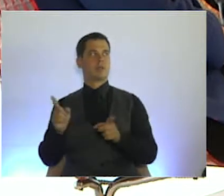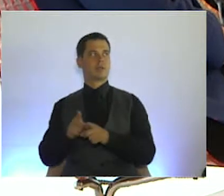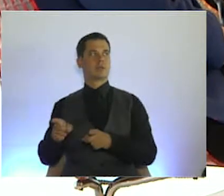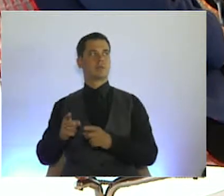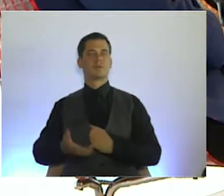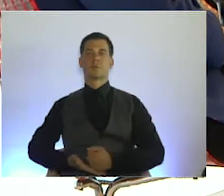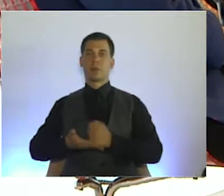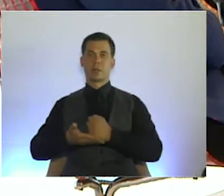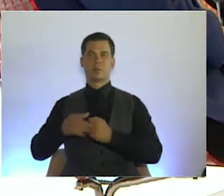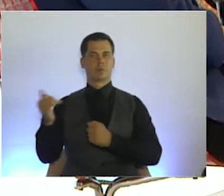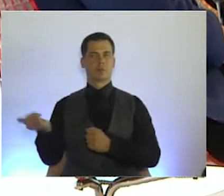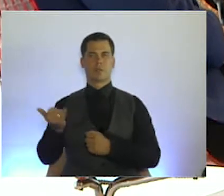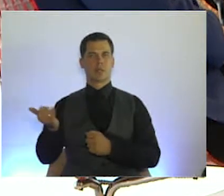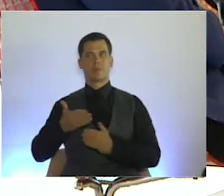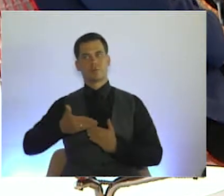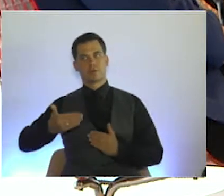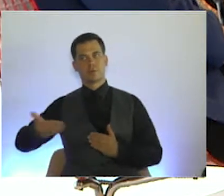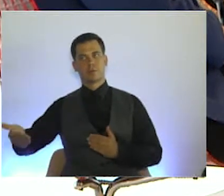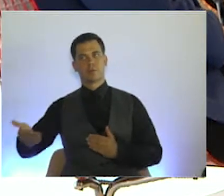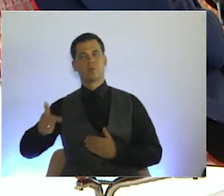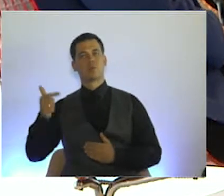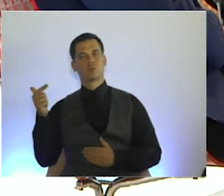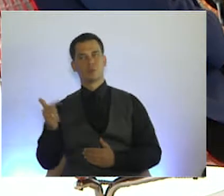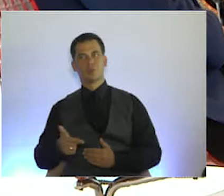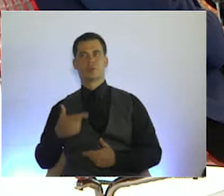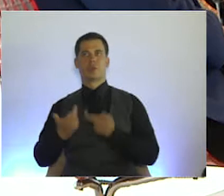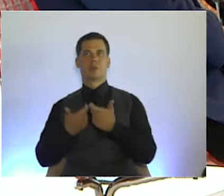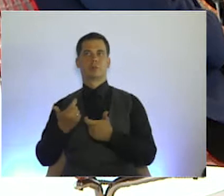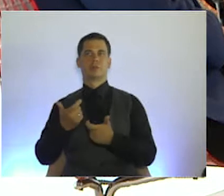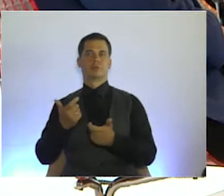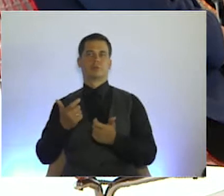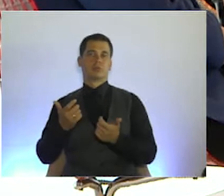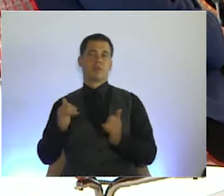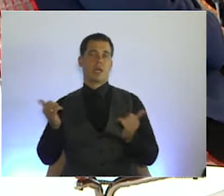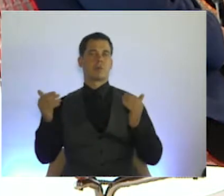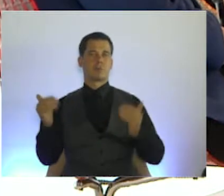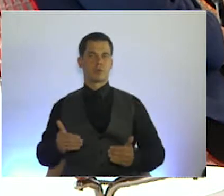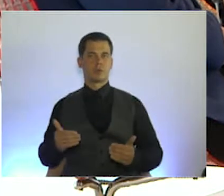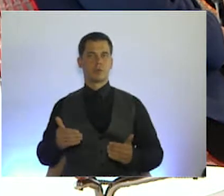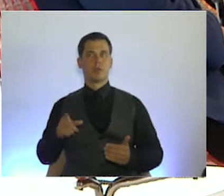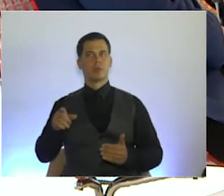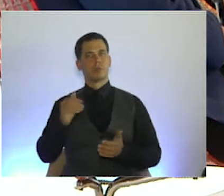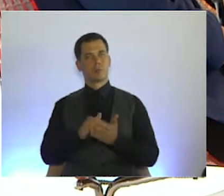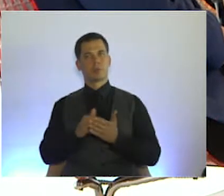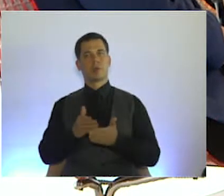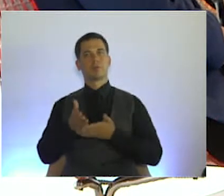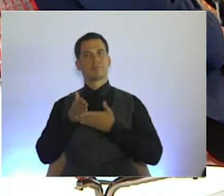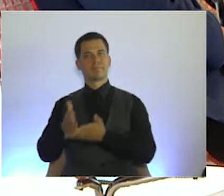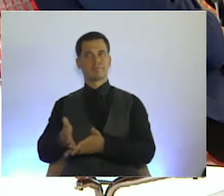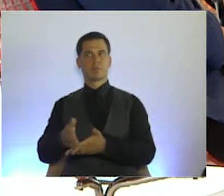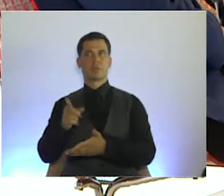wsparcie każdorazowo powinno być, na tyle na ile jest to oczywiście możliwe, udzielane pod